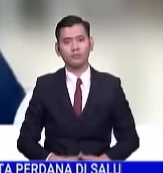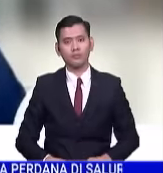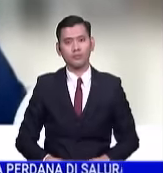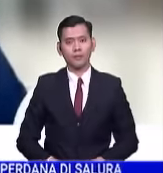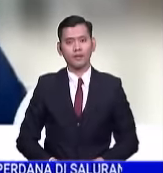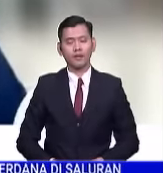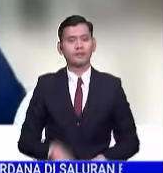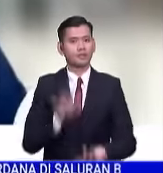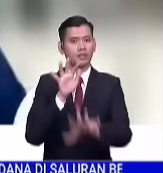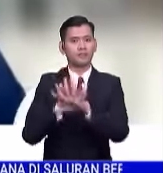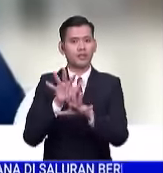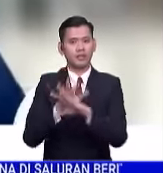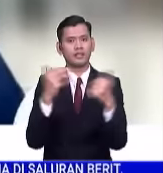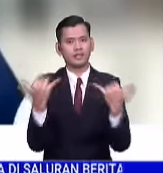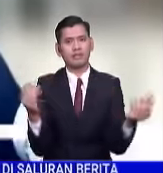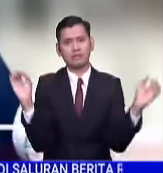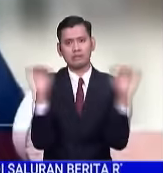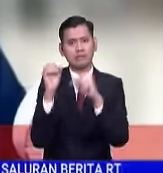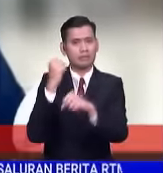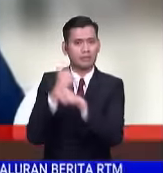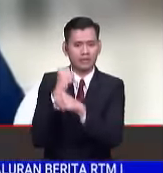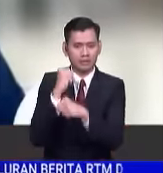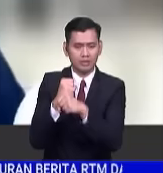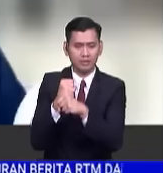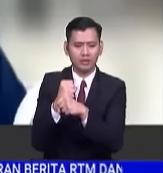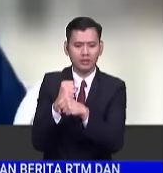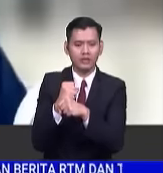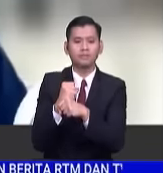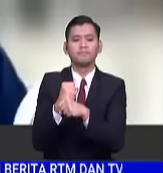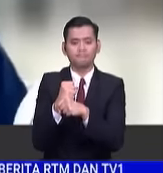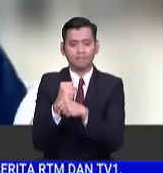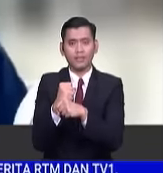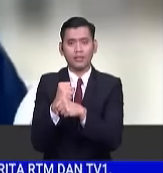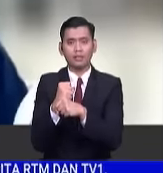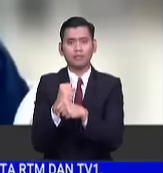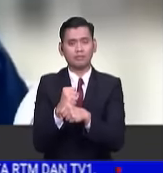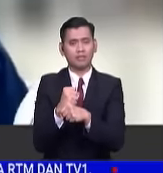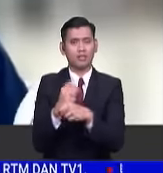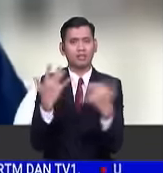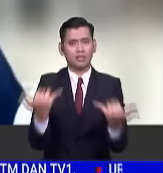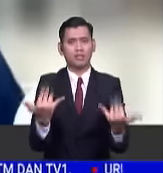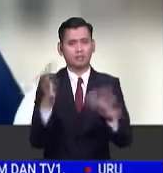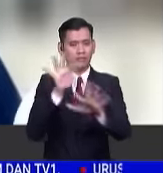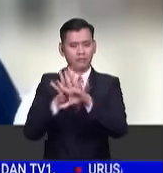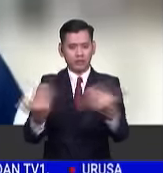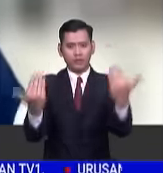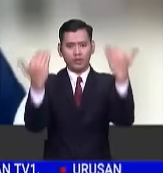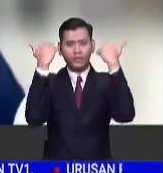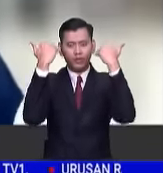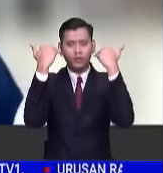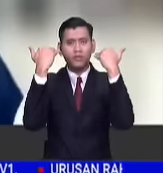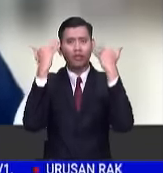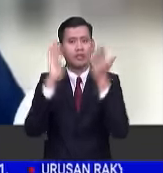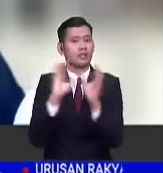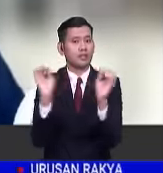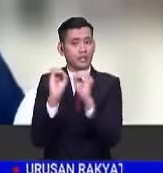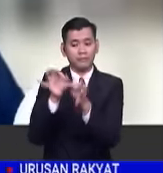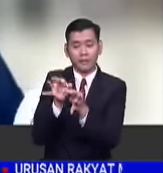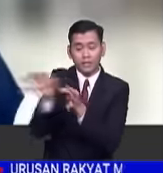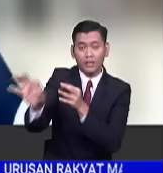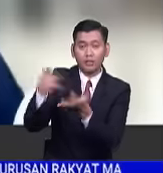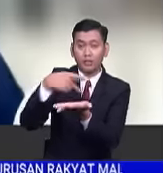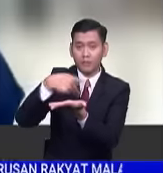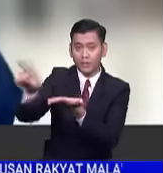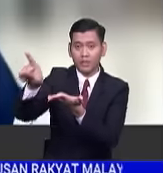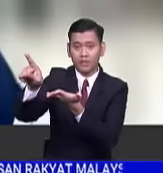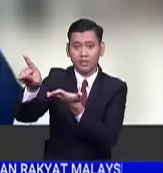job are badly affected dengan with the current state. Jadi tanpa moratorium ni, without